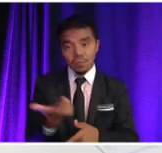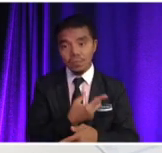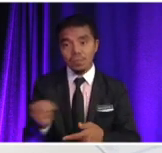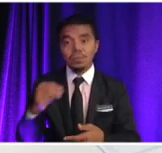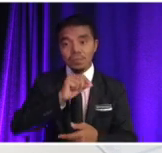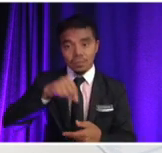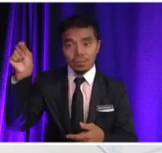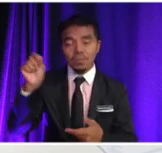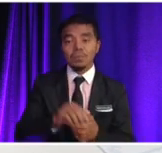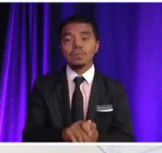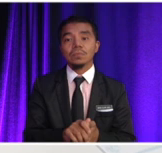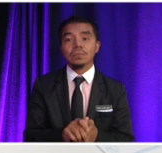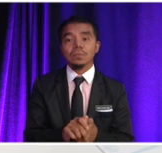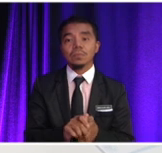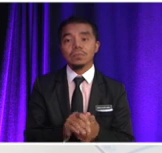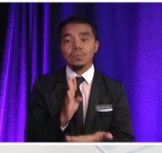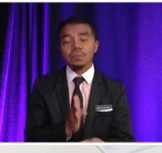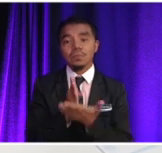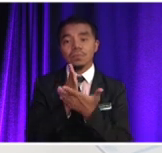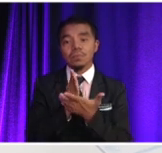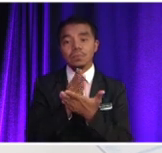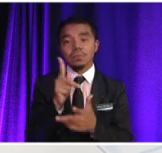memberi bantuan kesehatan